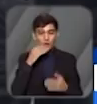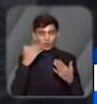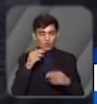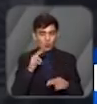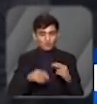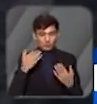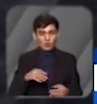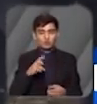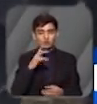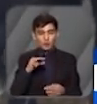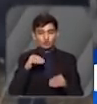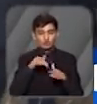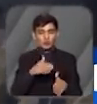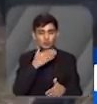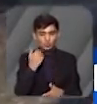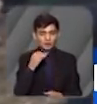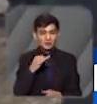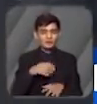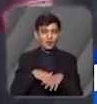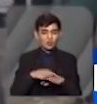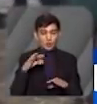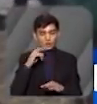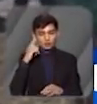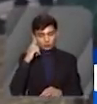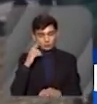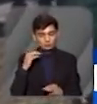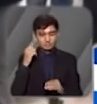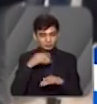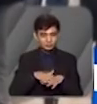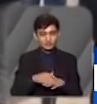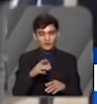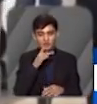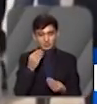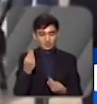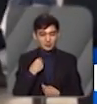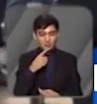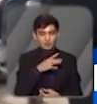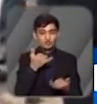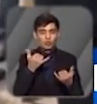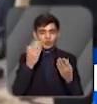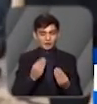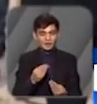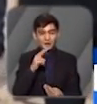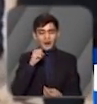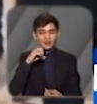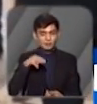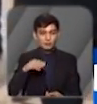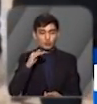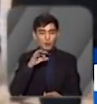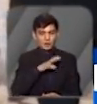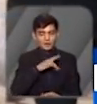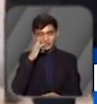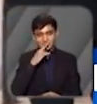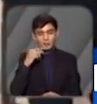нақты шешімнің шықпағанын айтып, халықтан ойлануға уақыт беруін сұрады. Бүгінгі күні енді өздерің білесіздер, Қасым Жомарт Кемелұлы Қазақстан